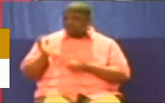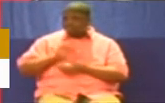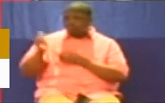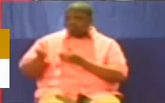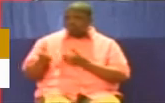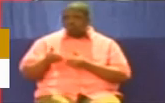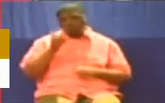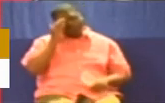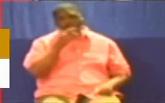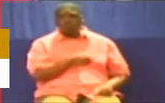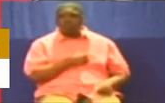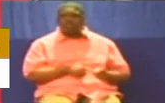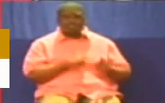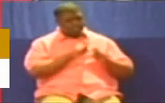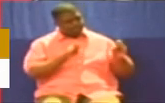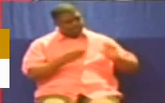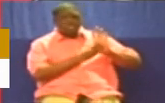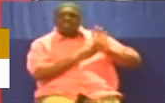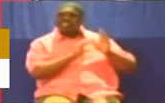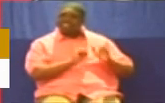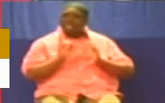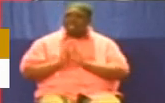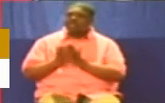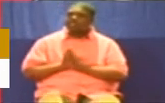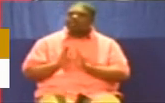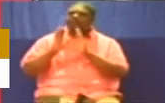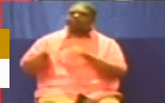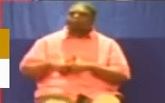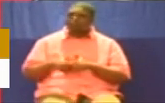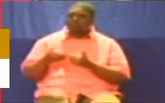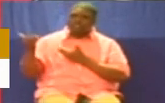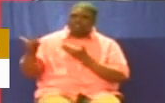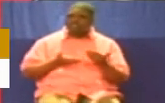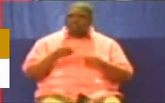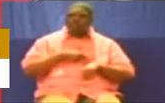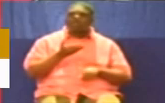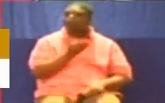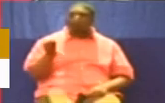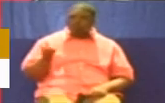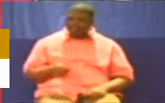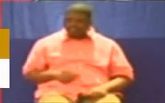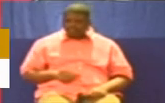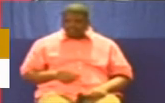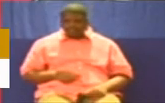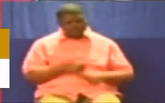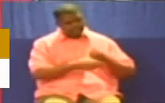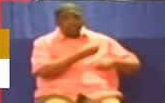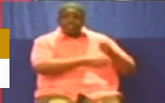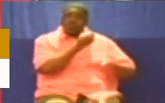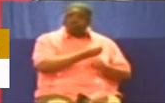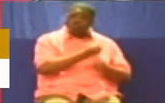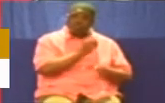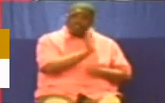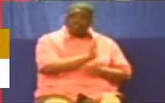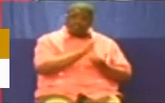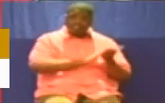lakini tunatambua pia kwamba ibara 90 ya katiba, bunge linaweza kuitishwa wakati wowote na likaendelea na shughuli zake kwa misingi hiyo ya